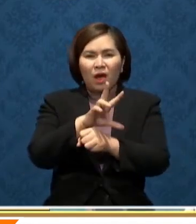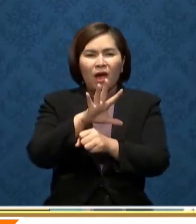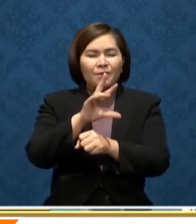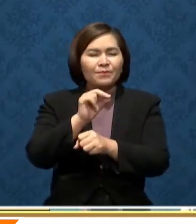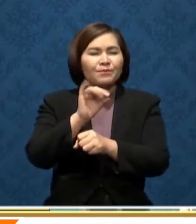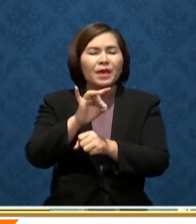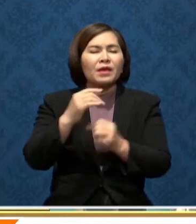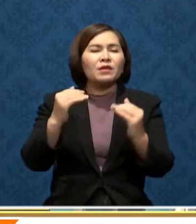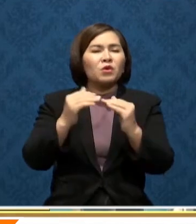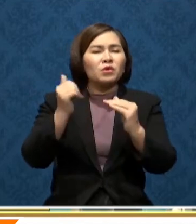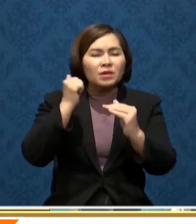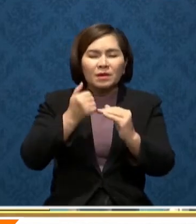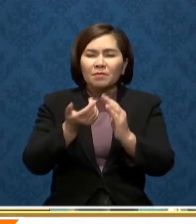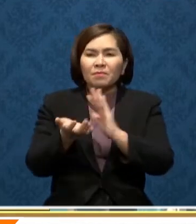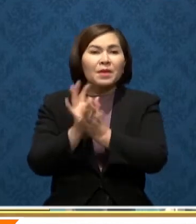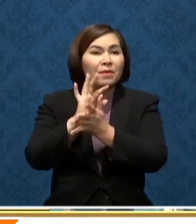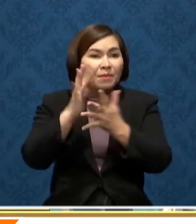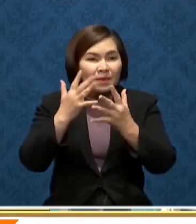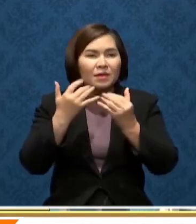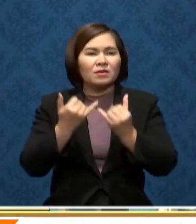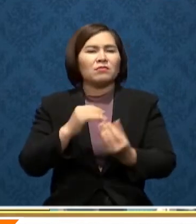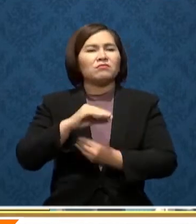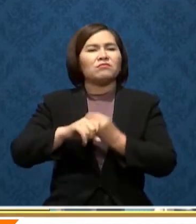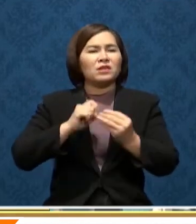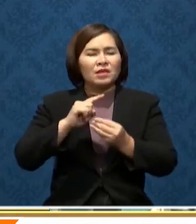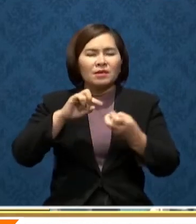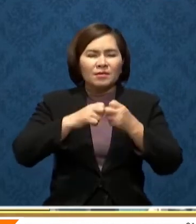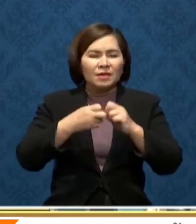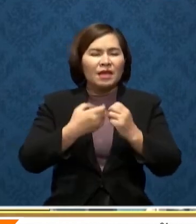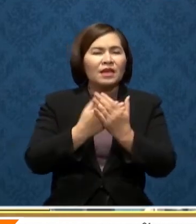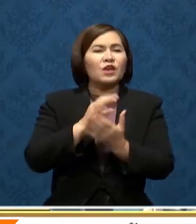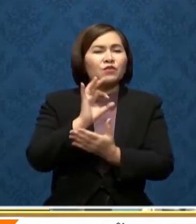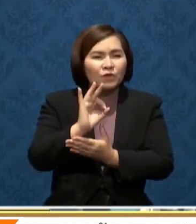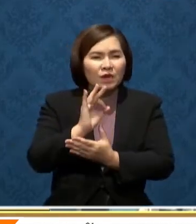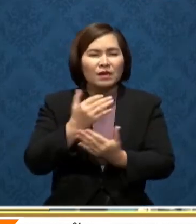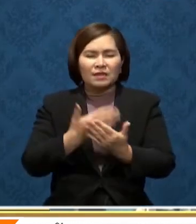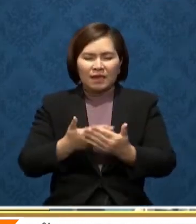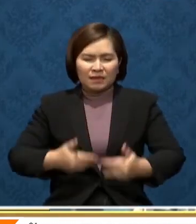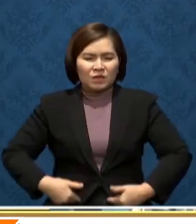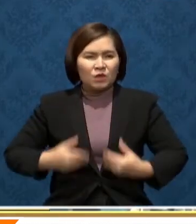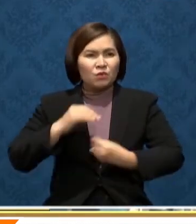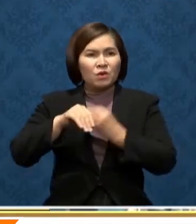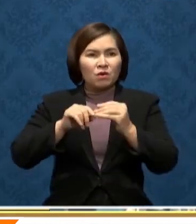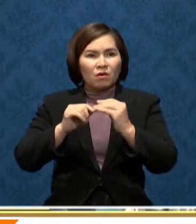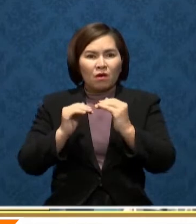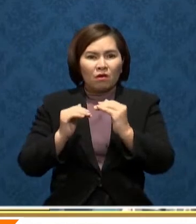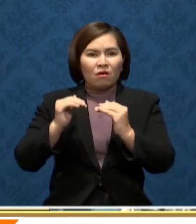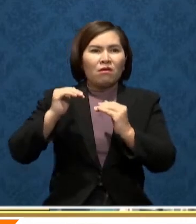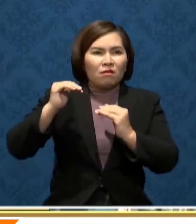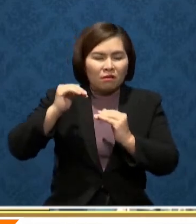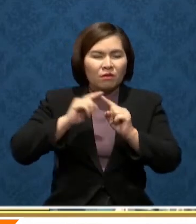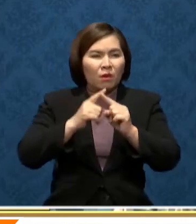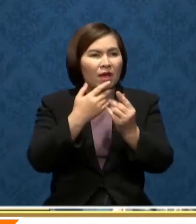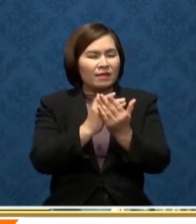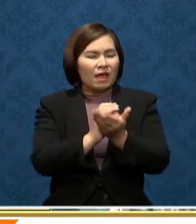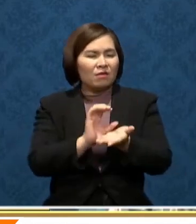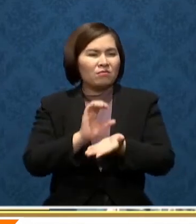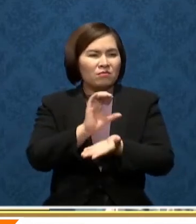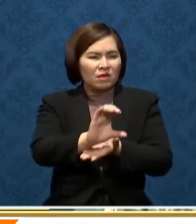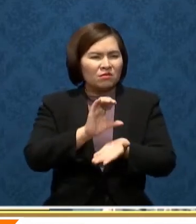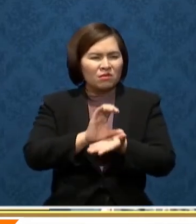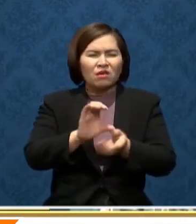ในขณะที่สถานการณ์ทางเศรษฐกิจเงินเฟ้อค่าครองชีพไปถึงไหนต่อไหนคำถามคือ